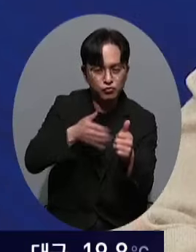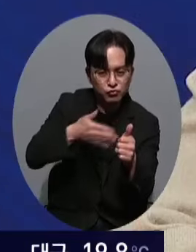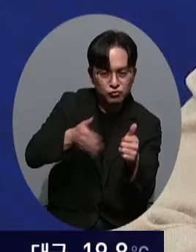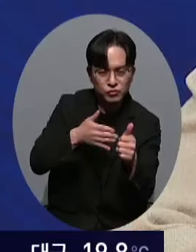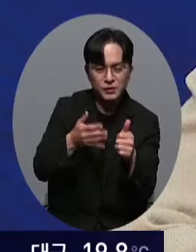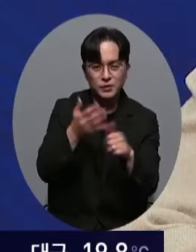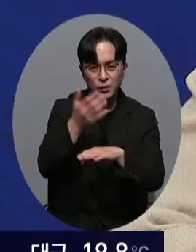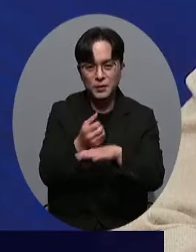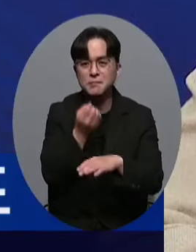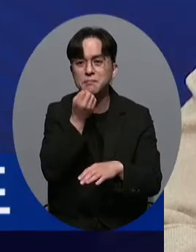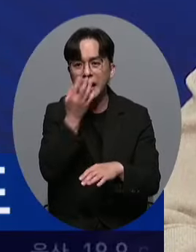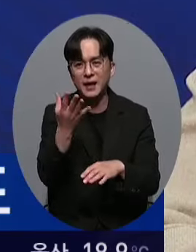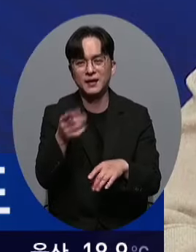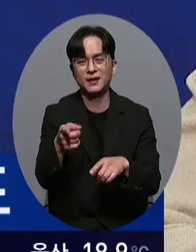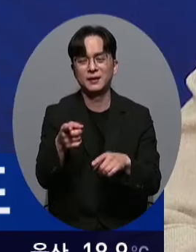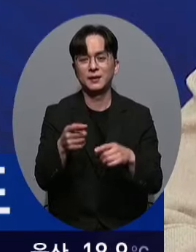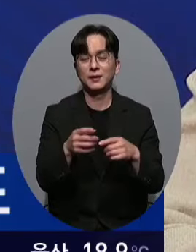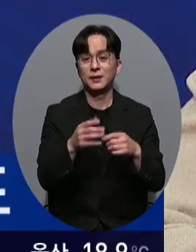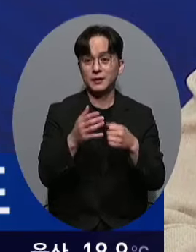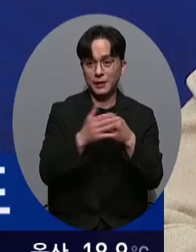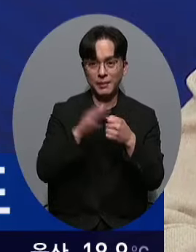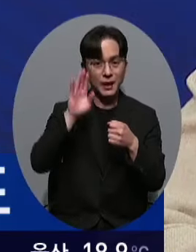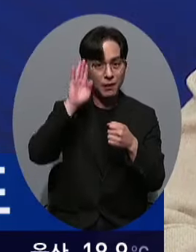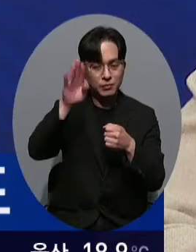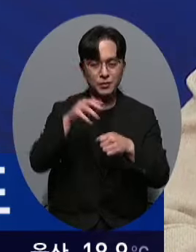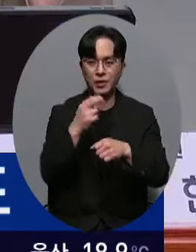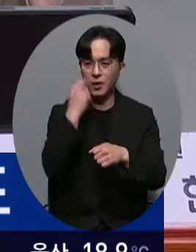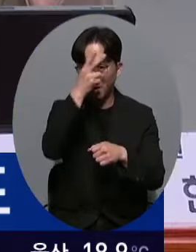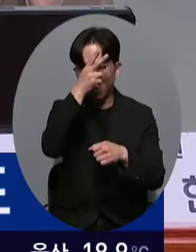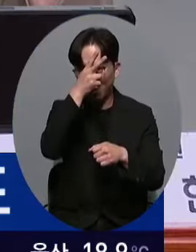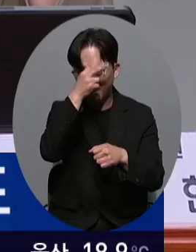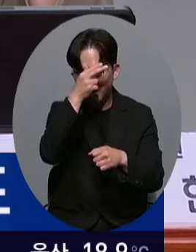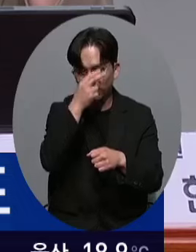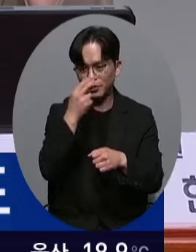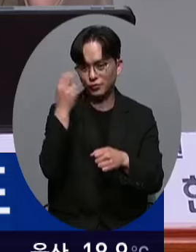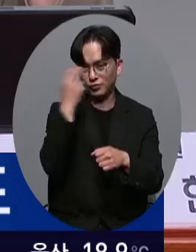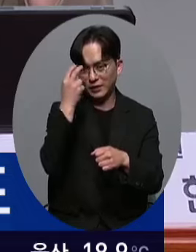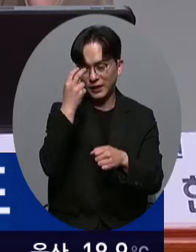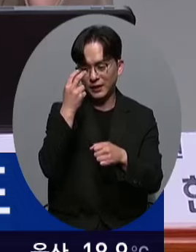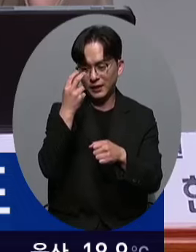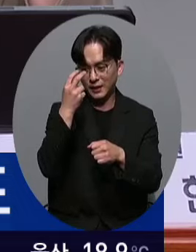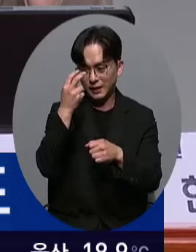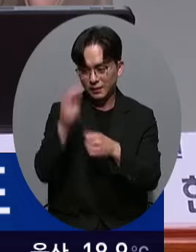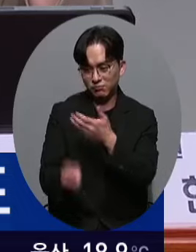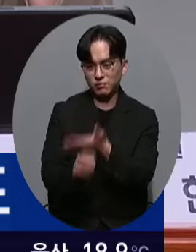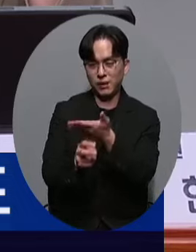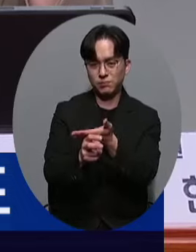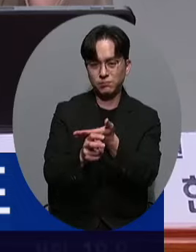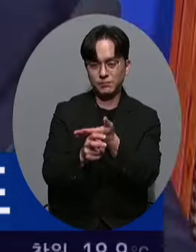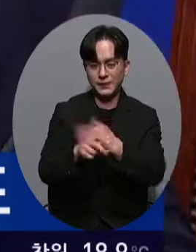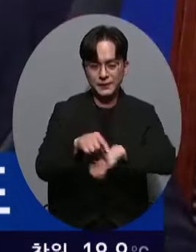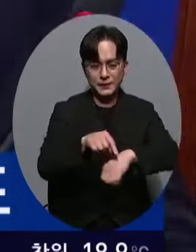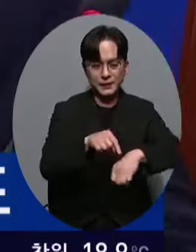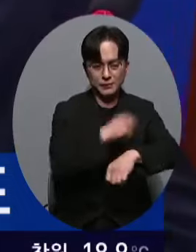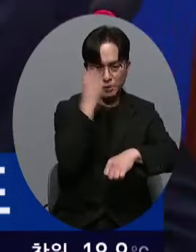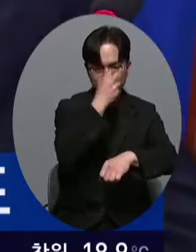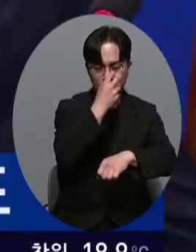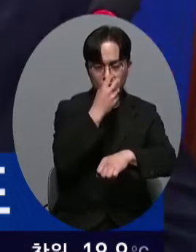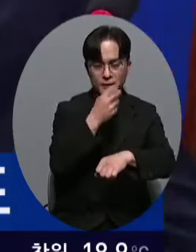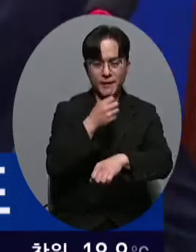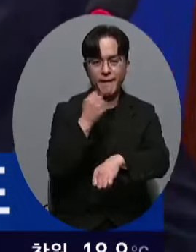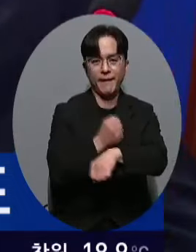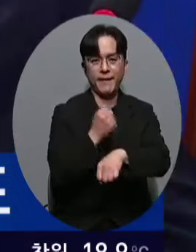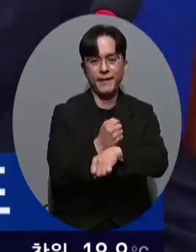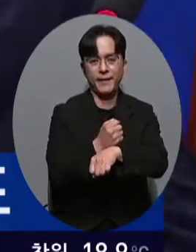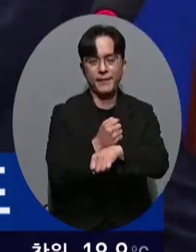당내 정치 검찰 사건 조작 특별 대책단은 기존에 발의한 대북 송금 검찰 조작 수사 의혹 특검에 속도를